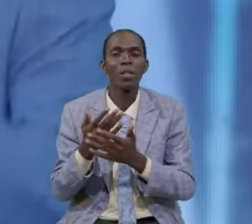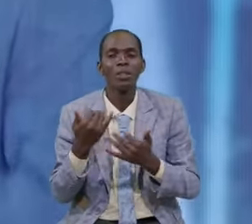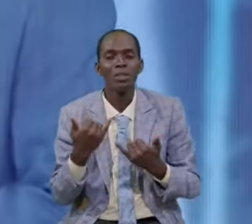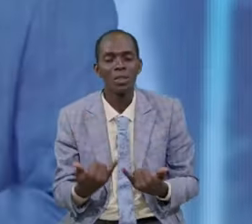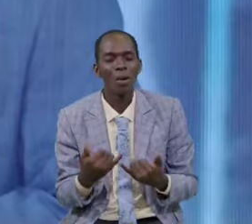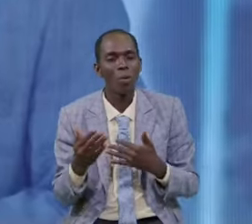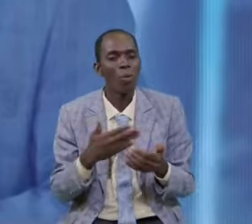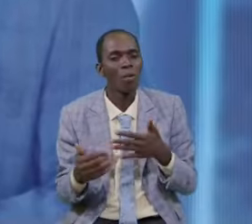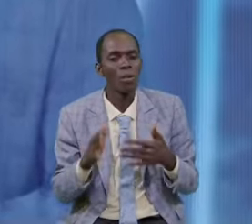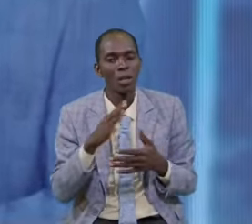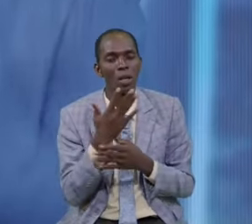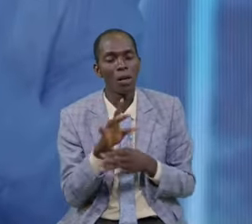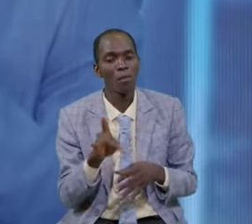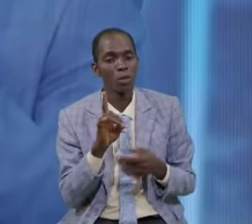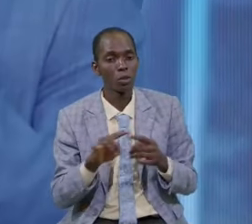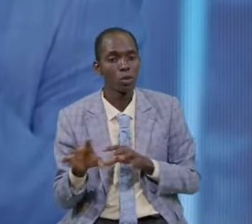fais-le.